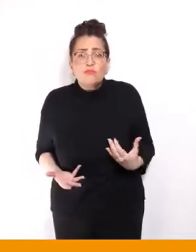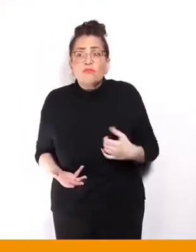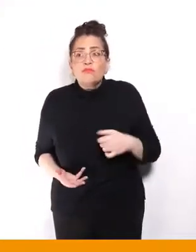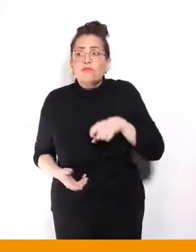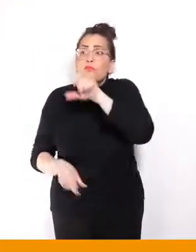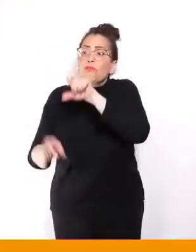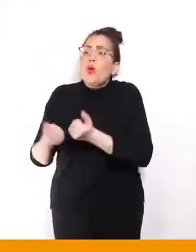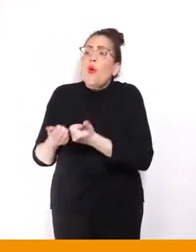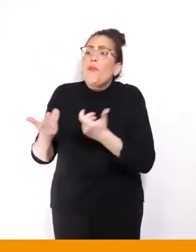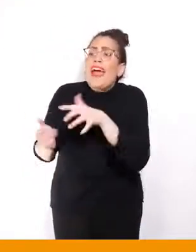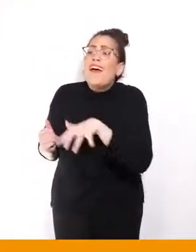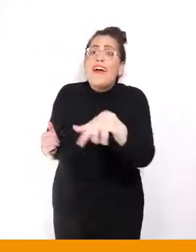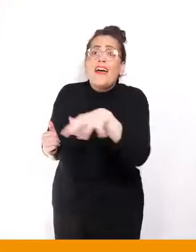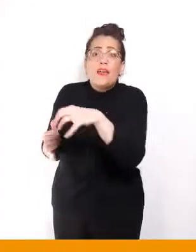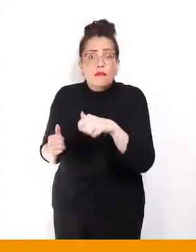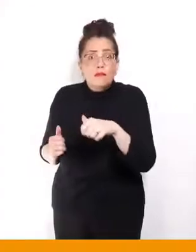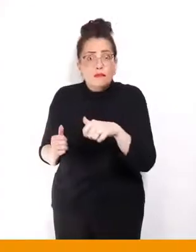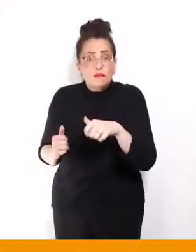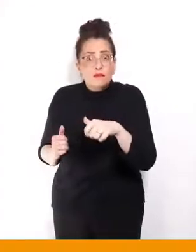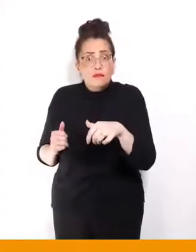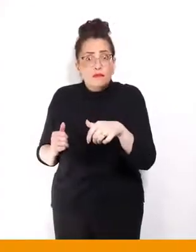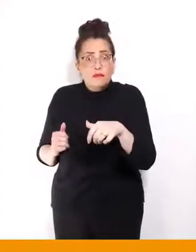C'est quand même, c'est